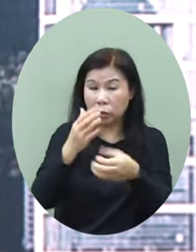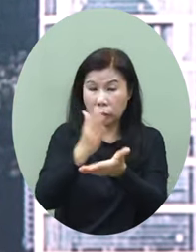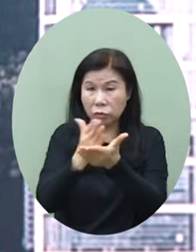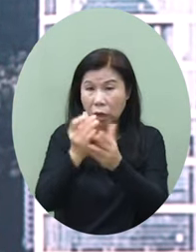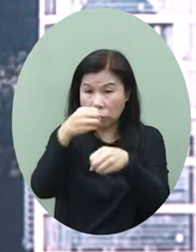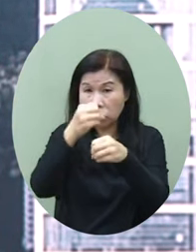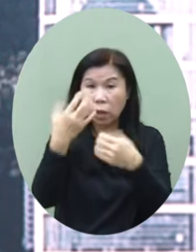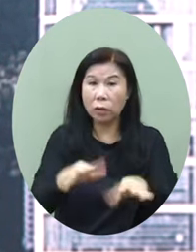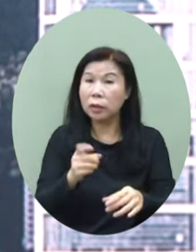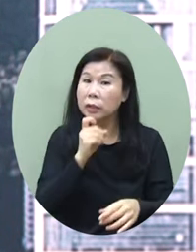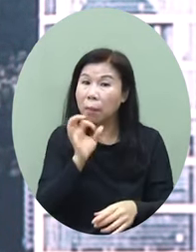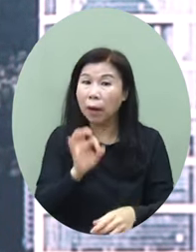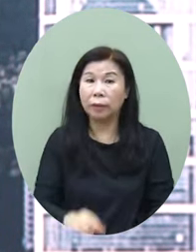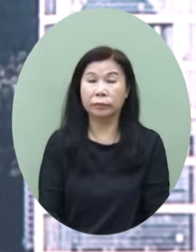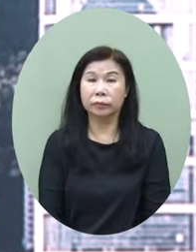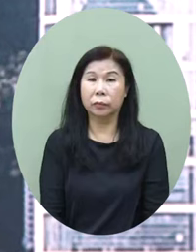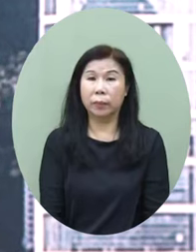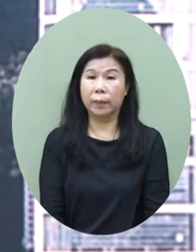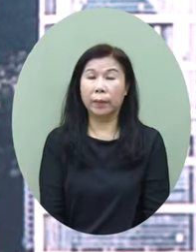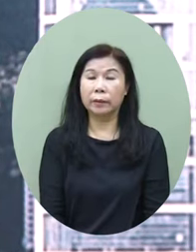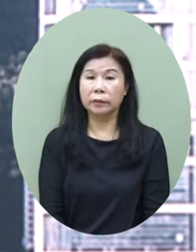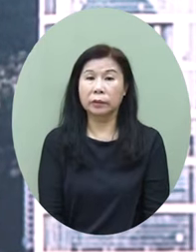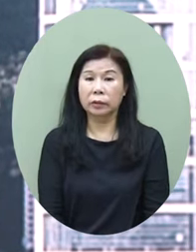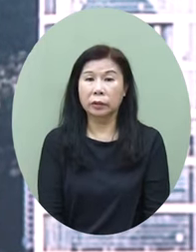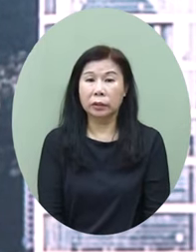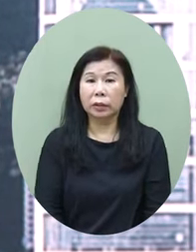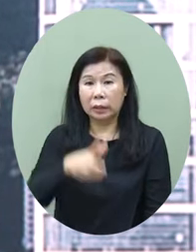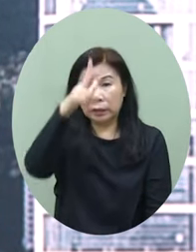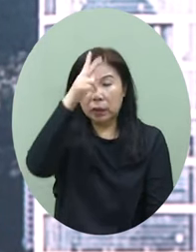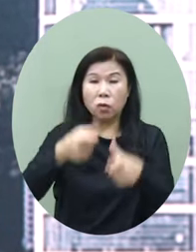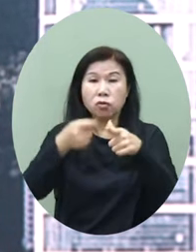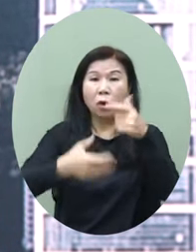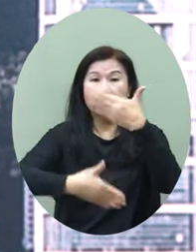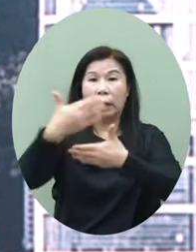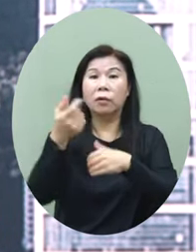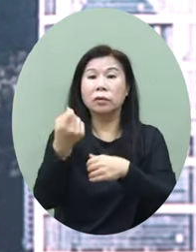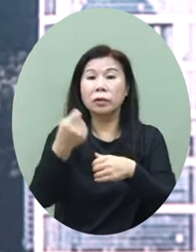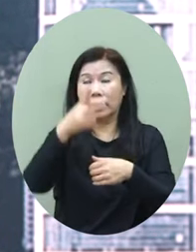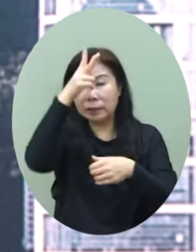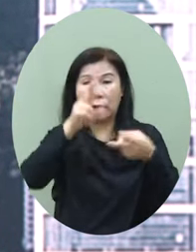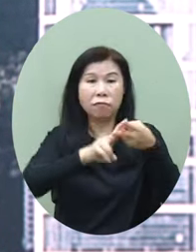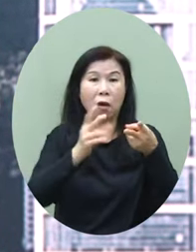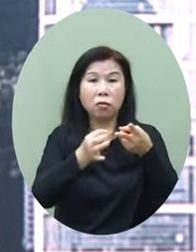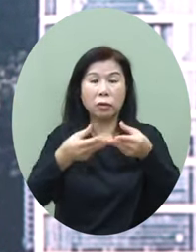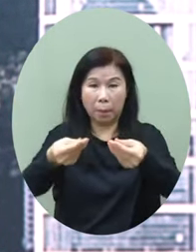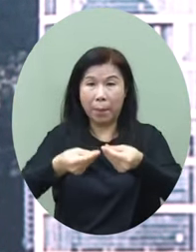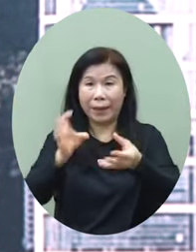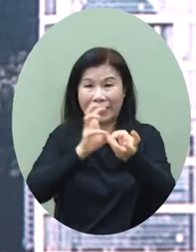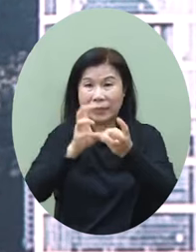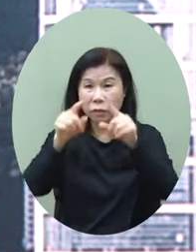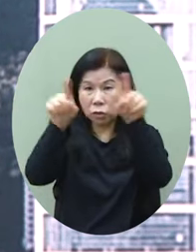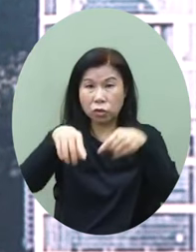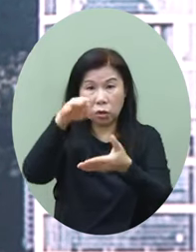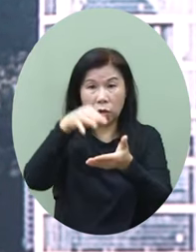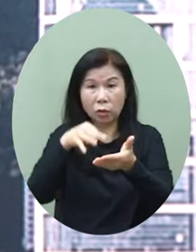戶是否真的做了強檢譬如在公共屋邨就相對容易因為房屋處可以提供一些資料來核對所有